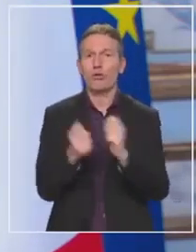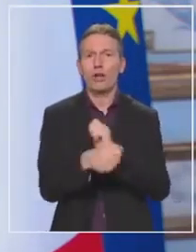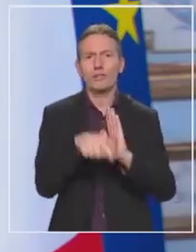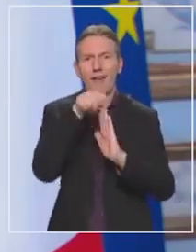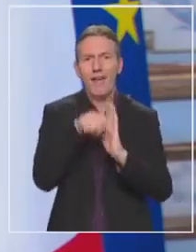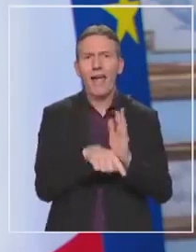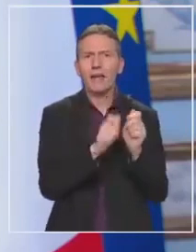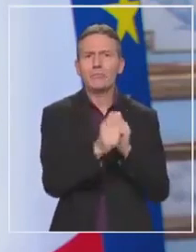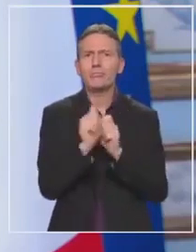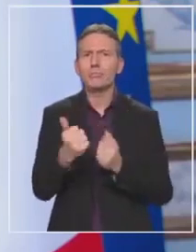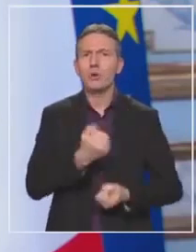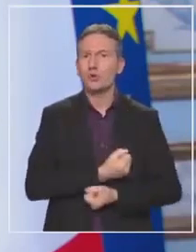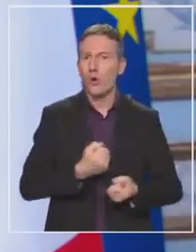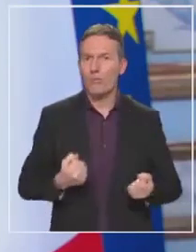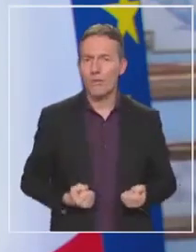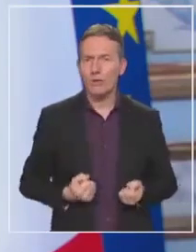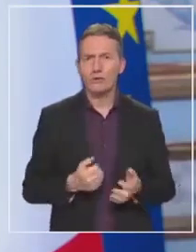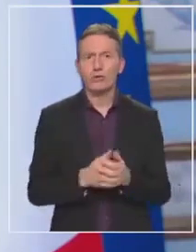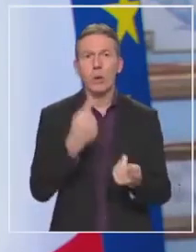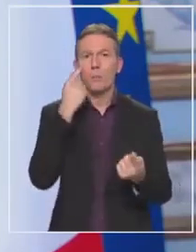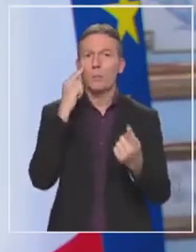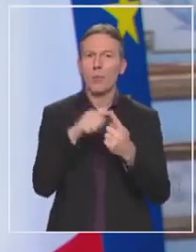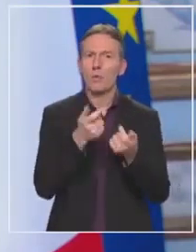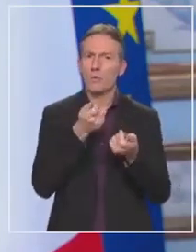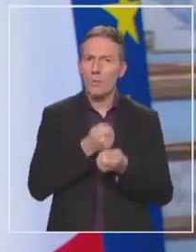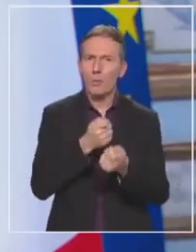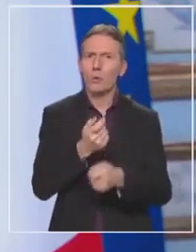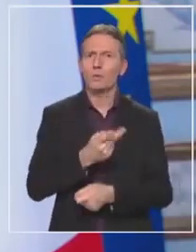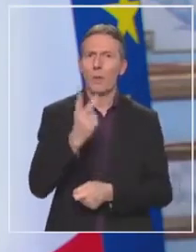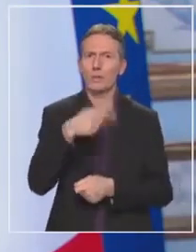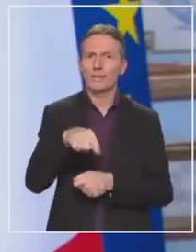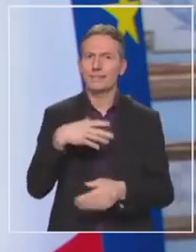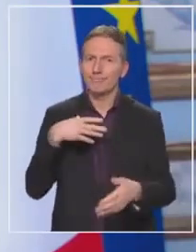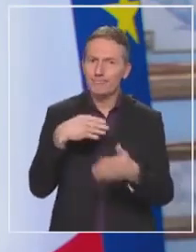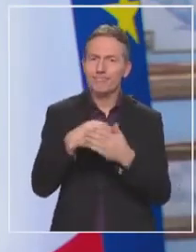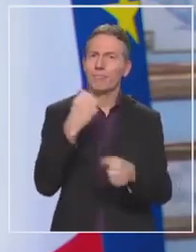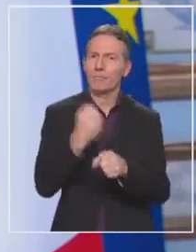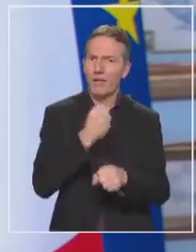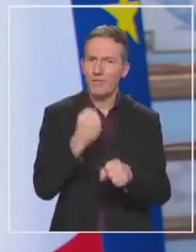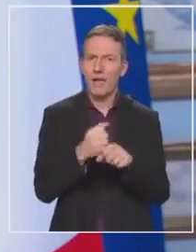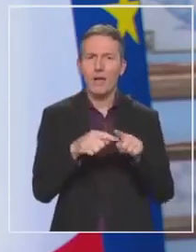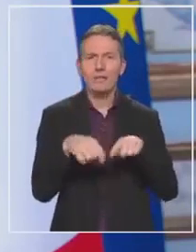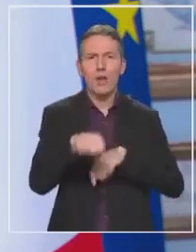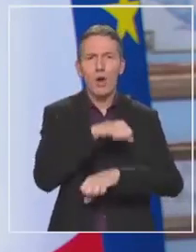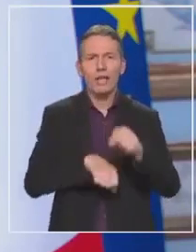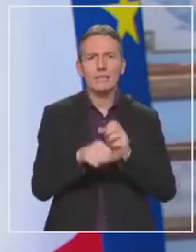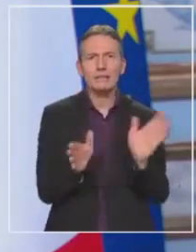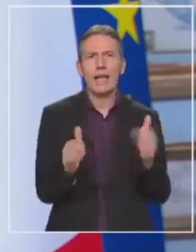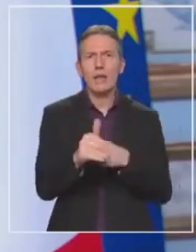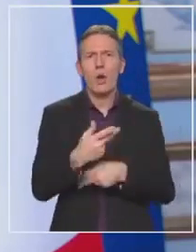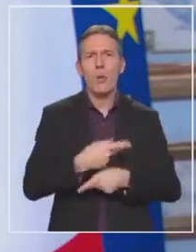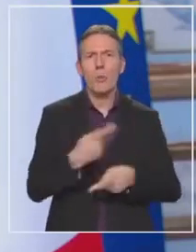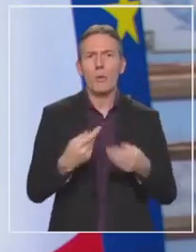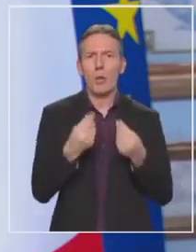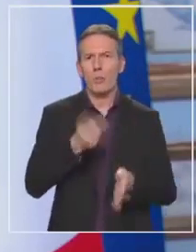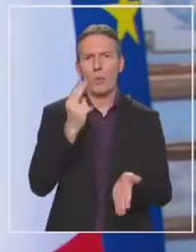de l'indemnisation du chômage afin d'inciter davantage à reprendre le travail l'organisation du secteur public pour